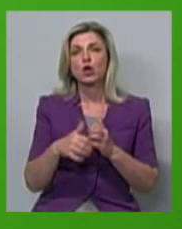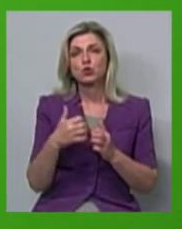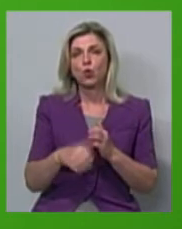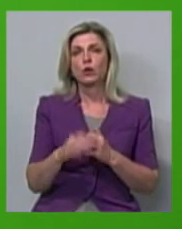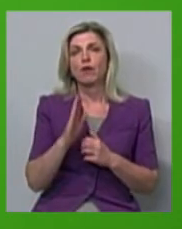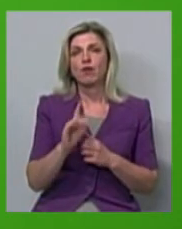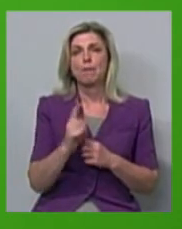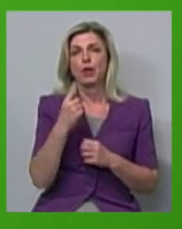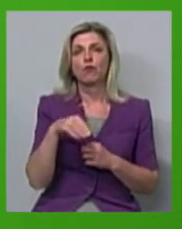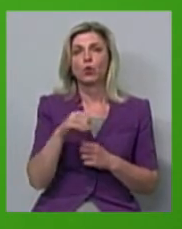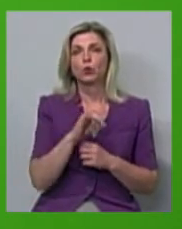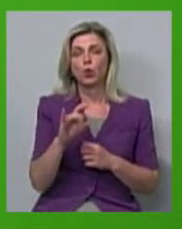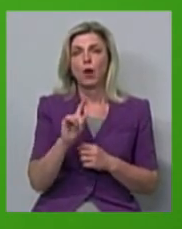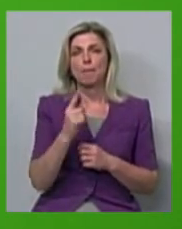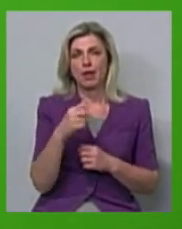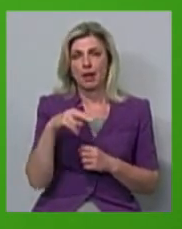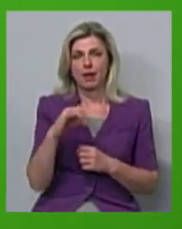прем'єрному турі першої ліги з футболу.